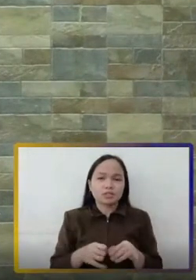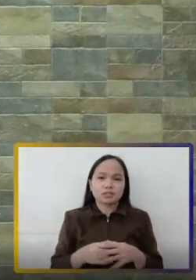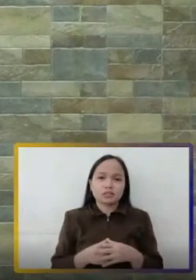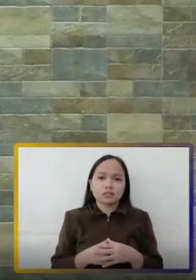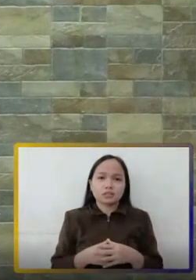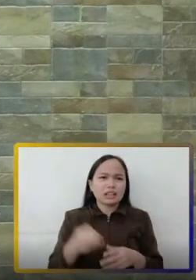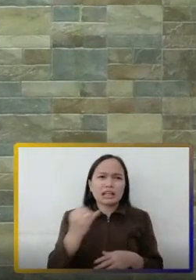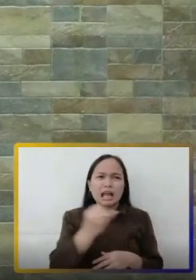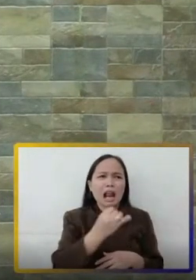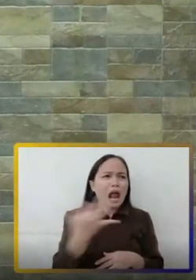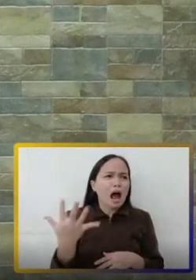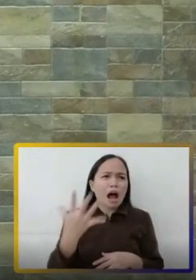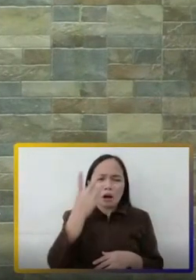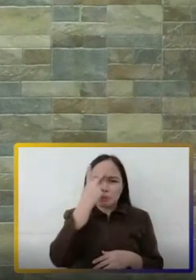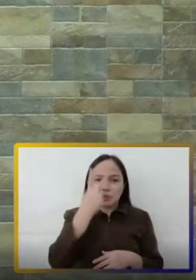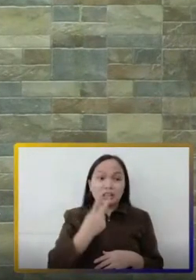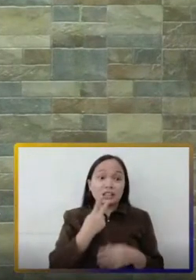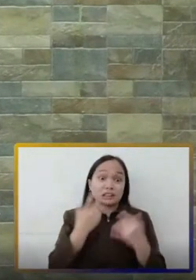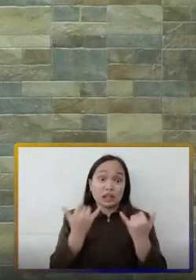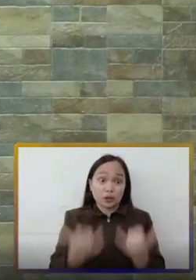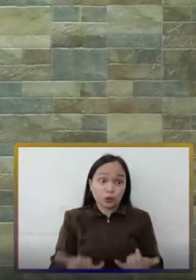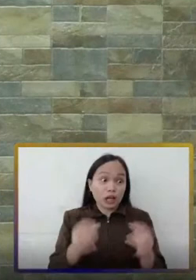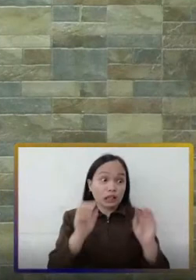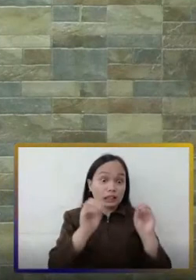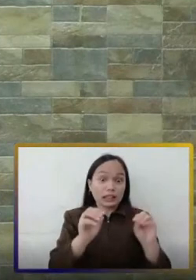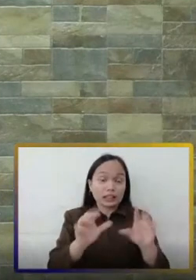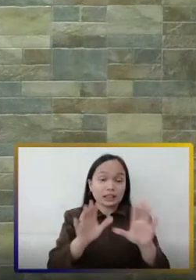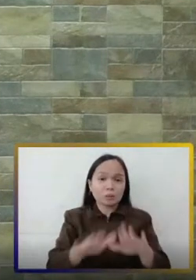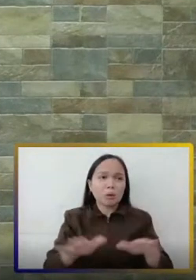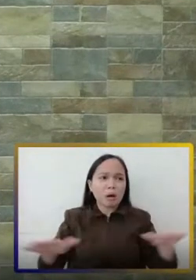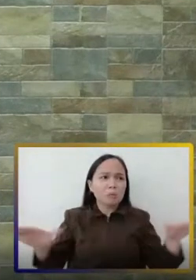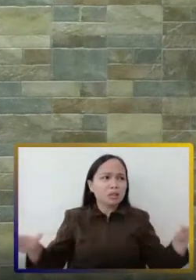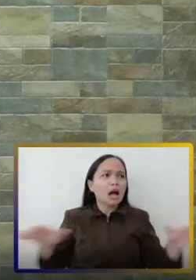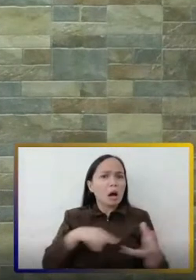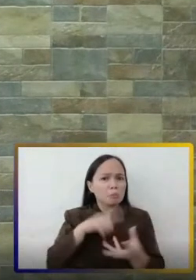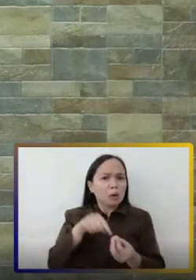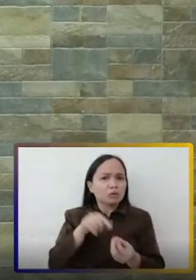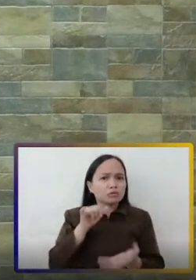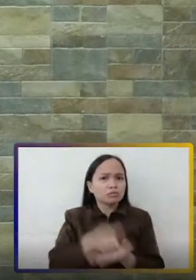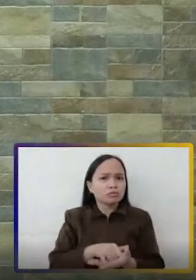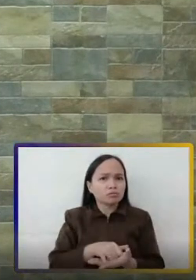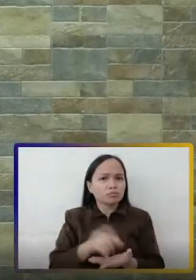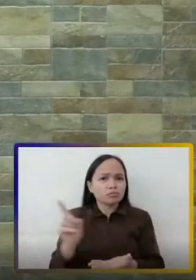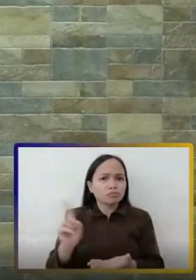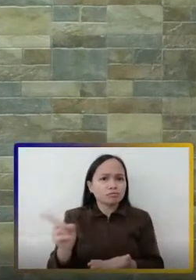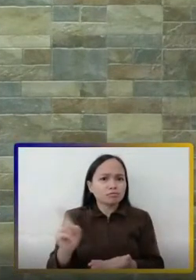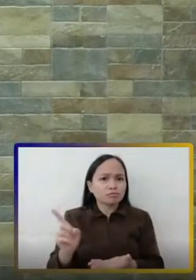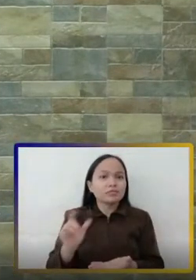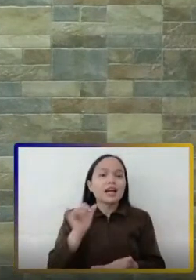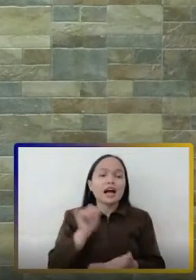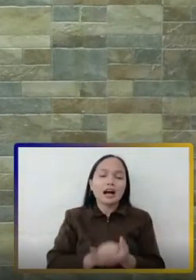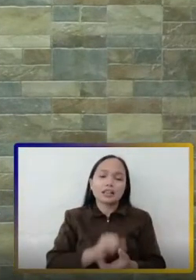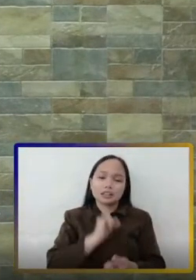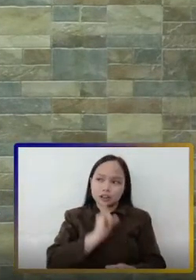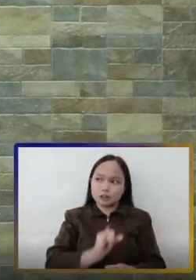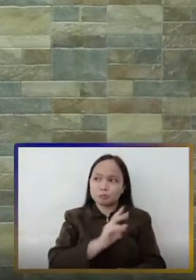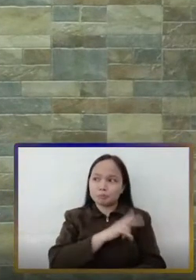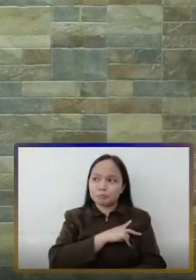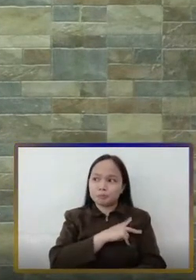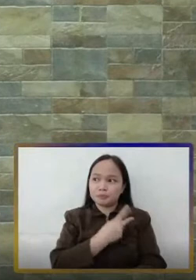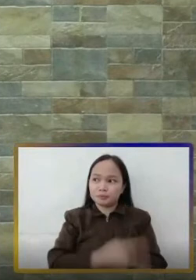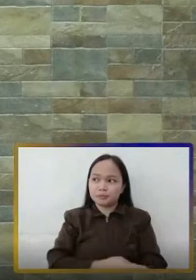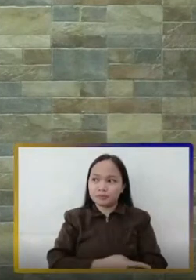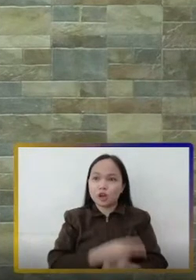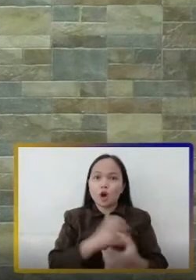Ilan kaya mga magulang ang nagtuturo sa mga anak nila ng ganyan? You see, that's the power